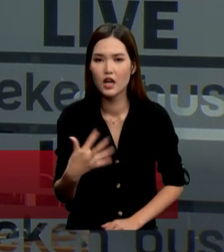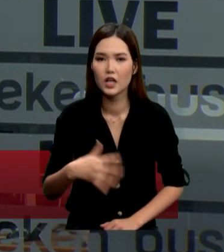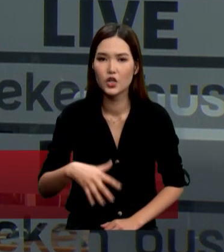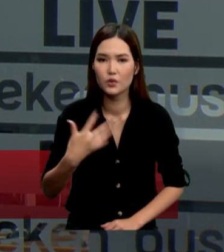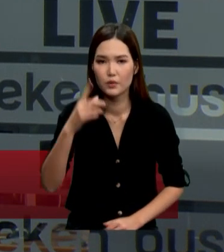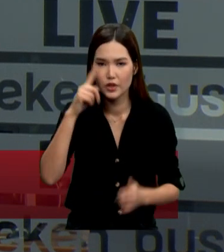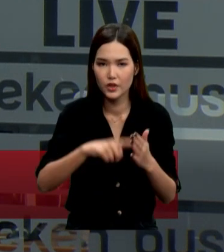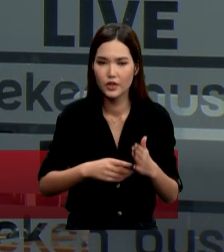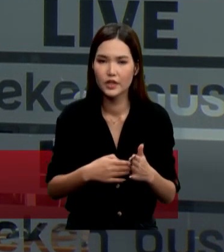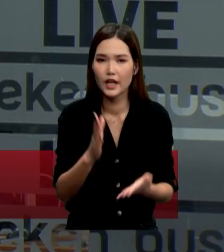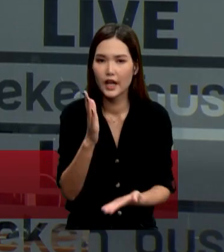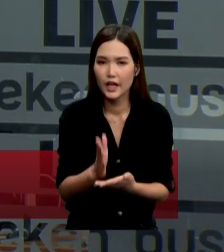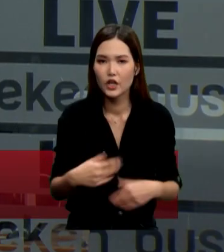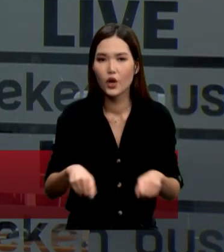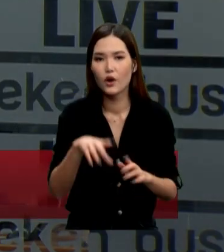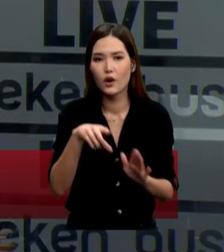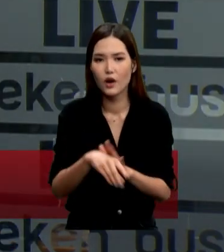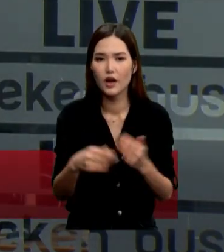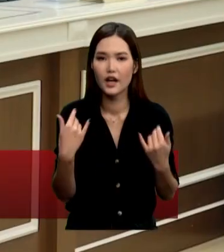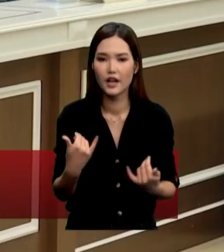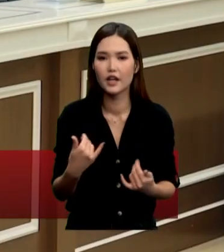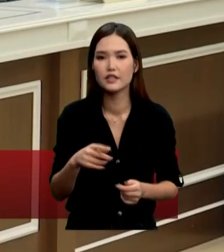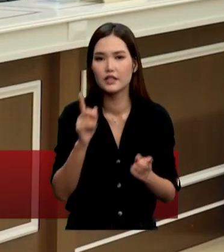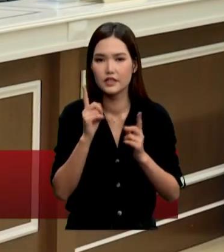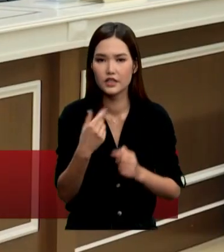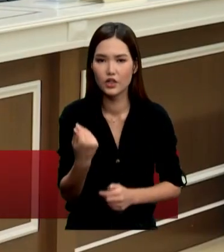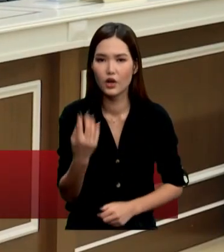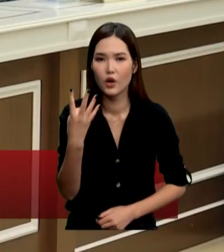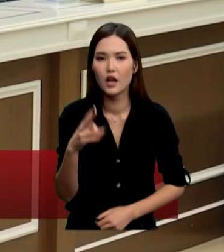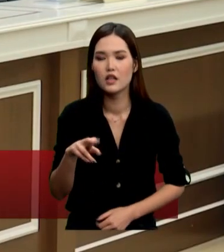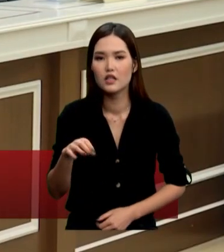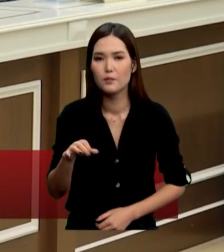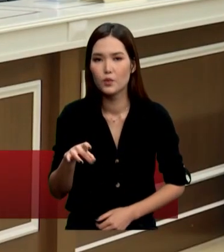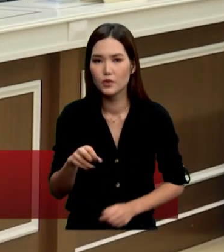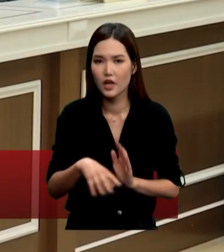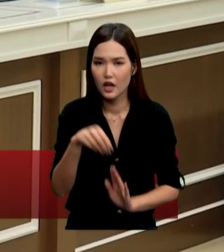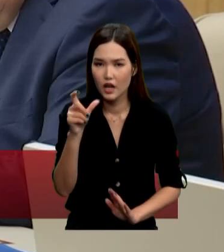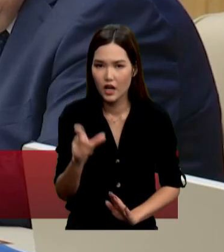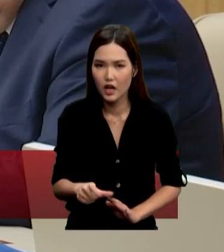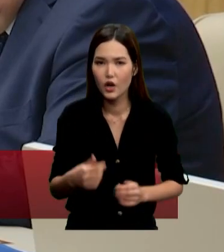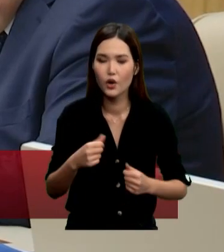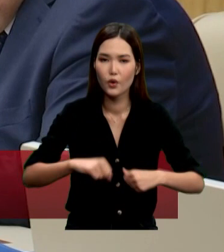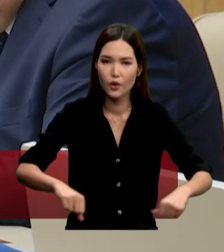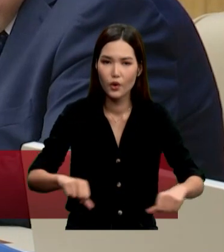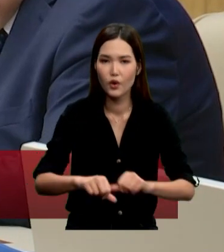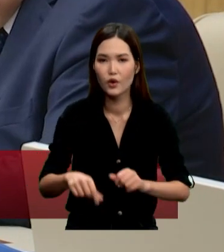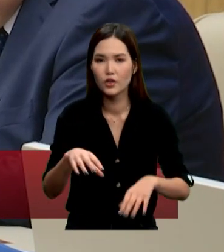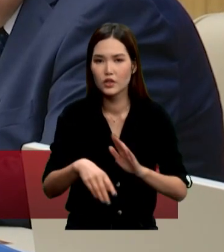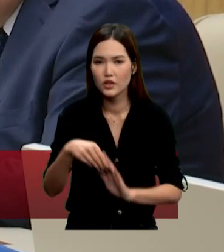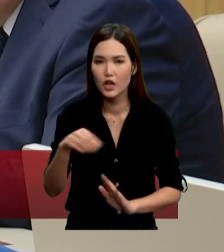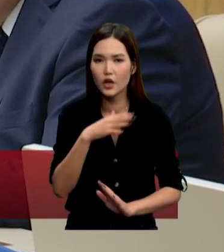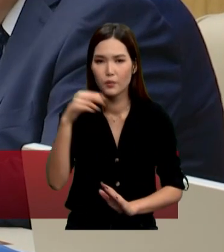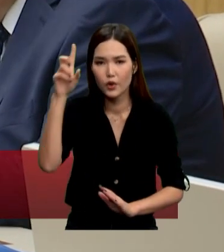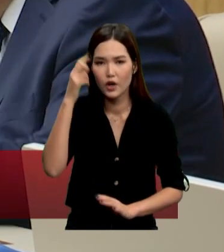үміткер таласқалы отыр. Олардың ішінде қазір сенатта отырған 4 депутат бар. Орталық сайлау комиссиясының мәліметінде ең көп